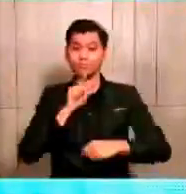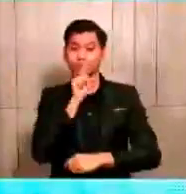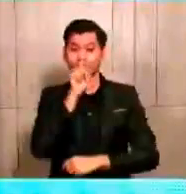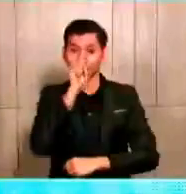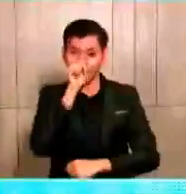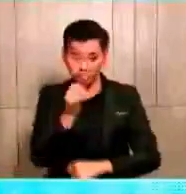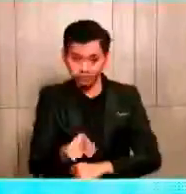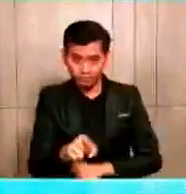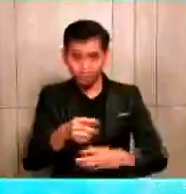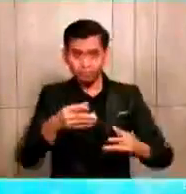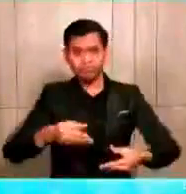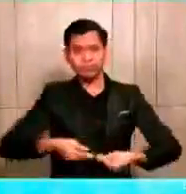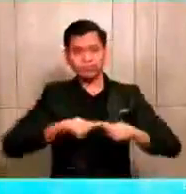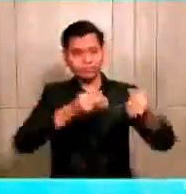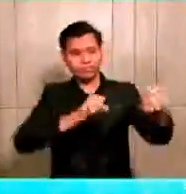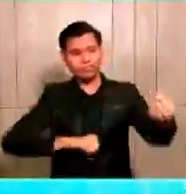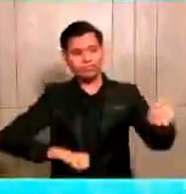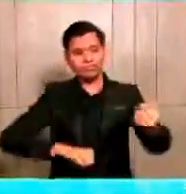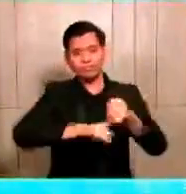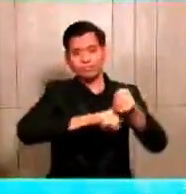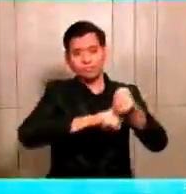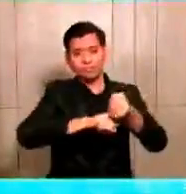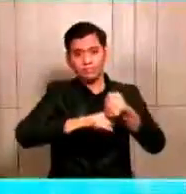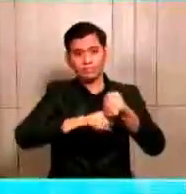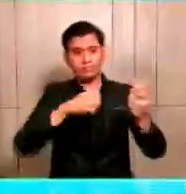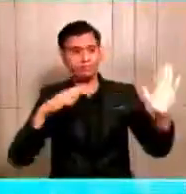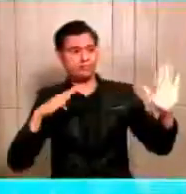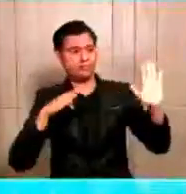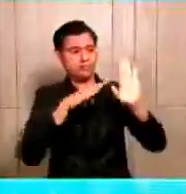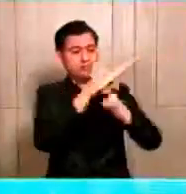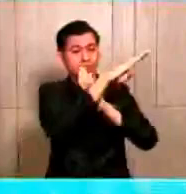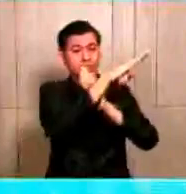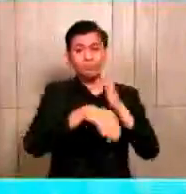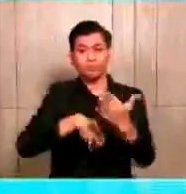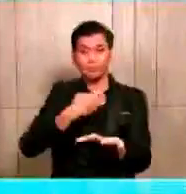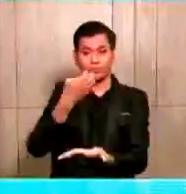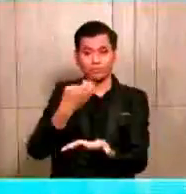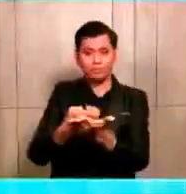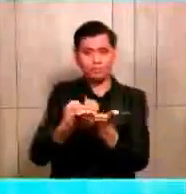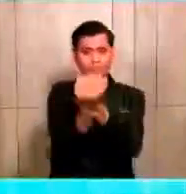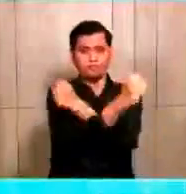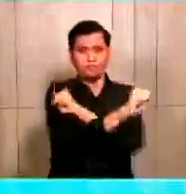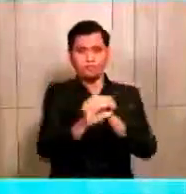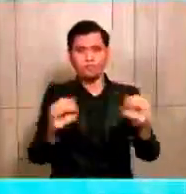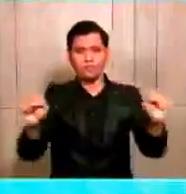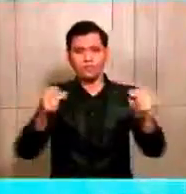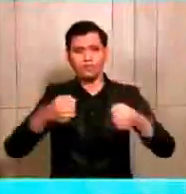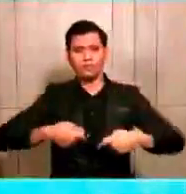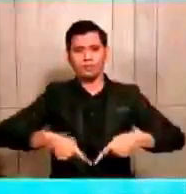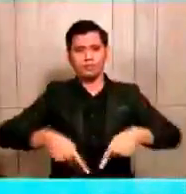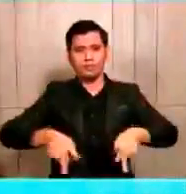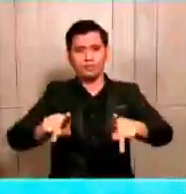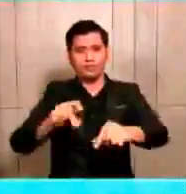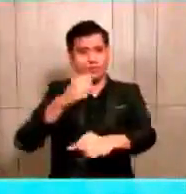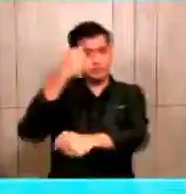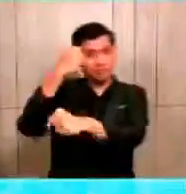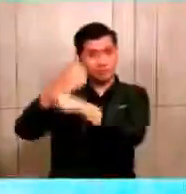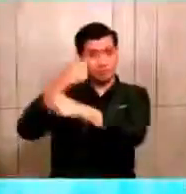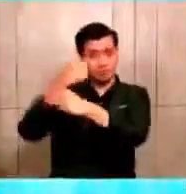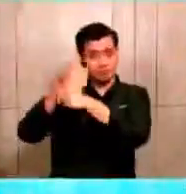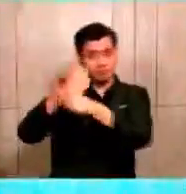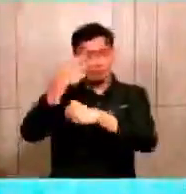dalam pembangunan ekonomi negara dan menyediakan peluang pekerjaan kepada rakyat